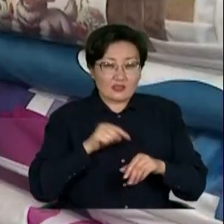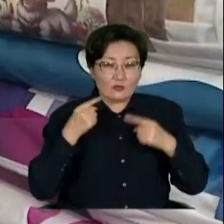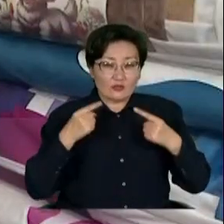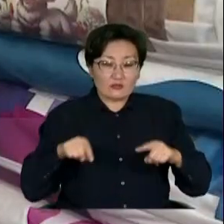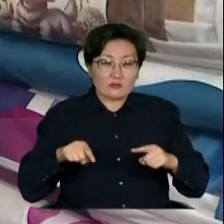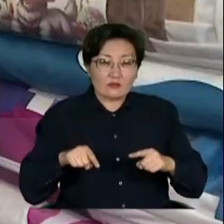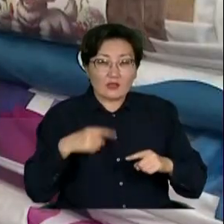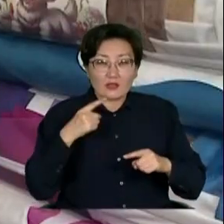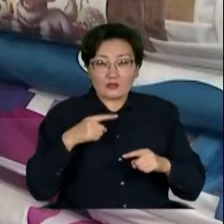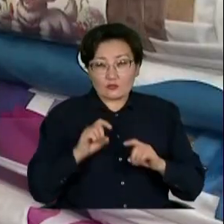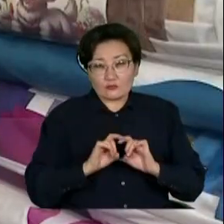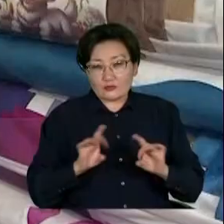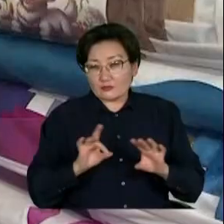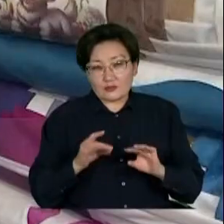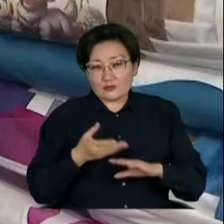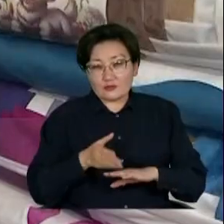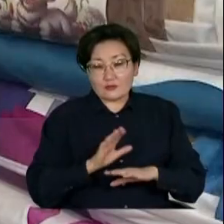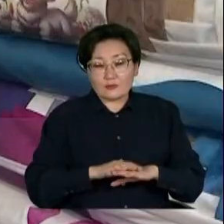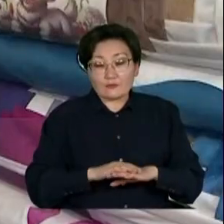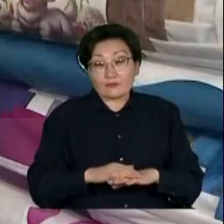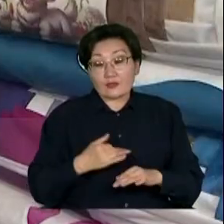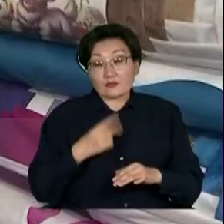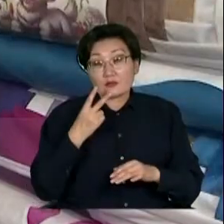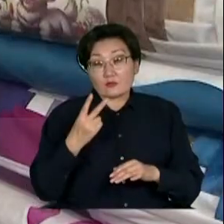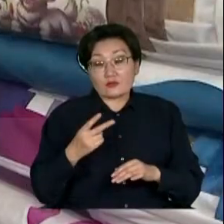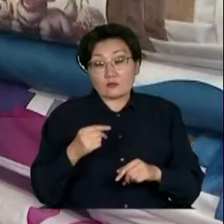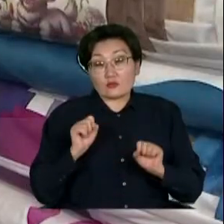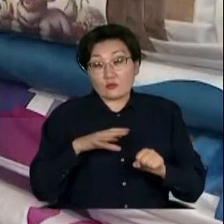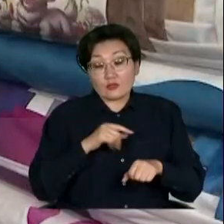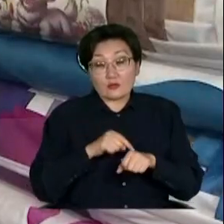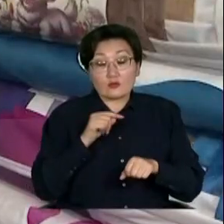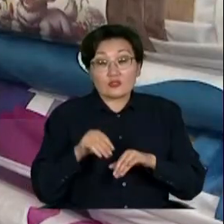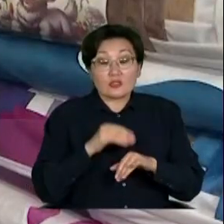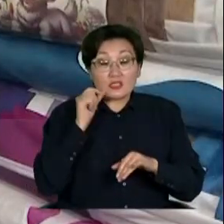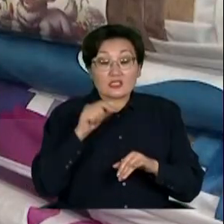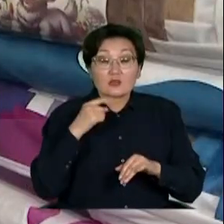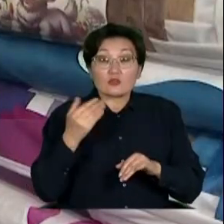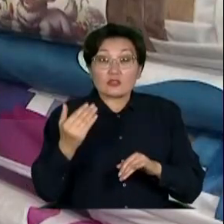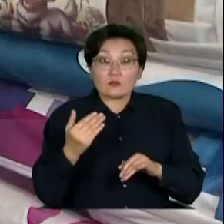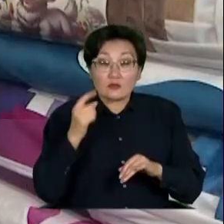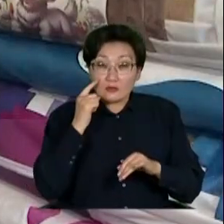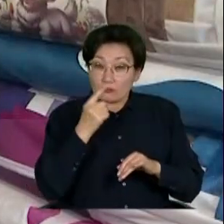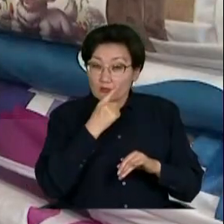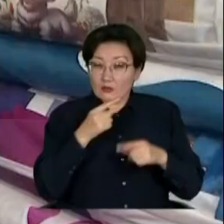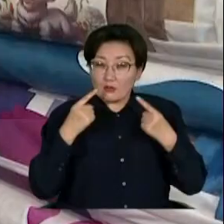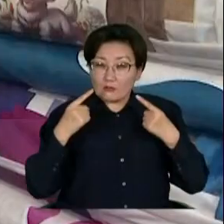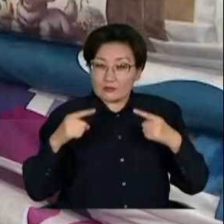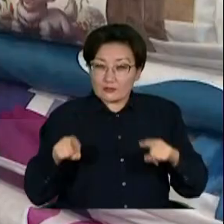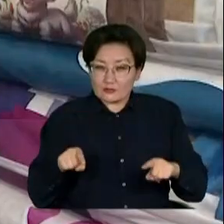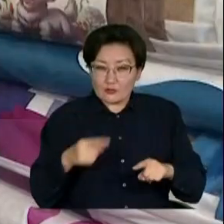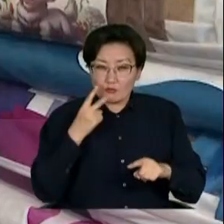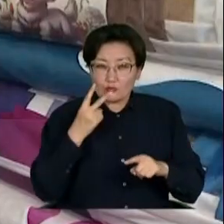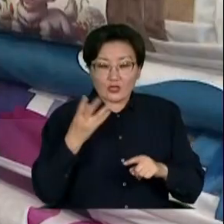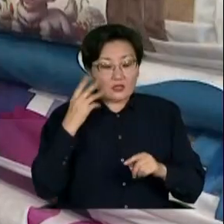оны айтып жеткізу де қиын. Бірақ сырттан қарап тұрғанда білінеді шығар, жолдасым айтатын. Сен көзің басқаша болып көрінеді деп ше,